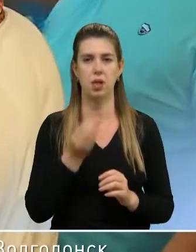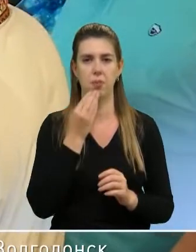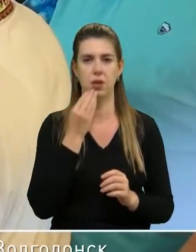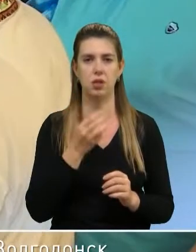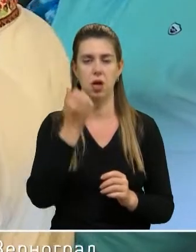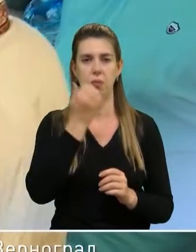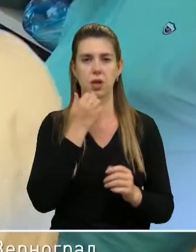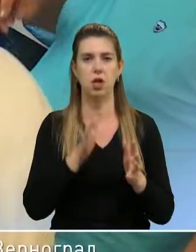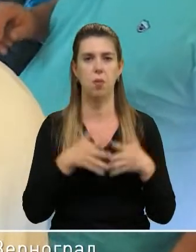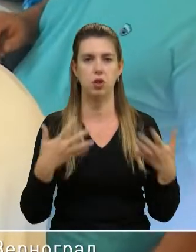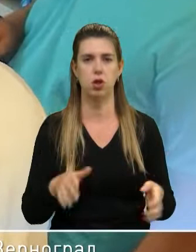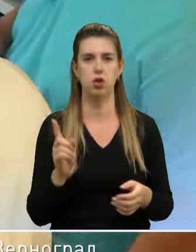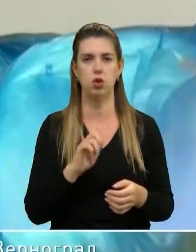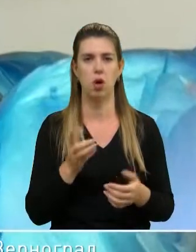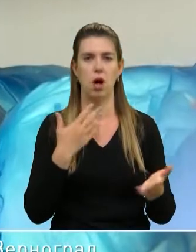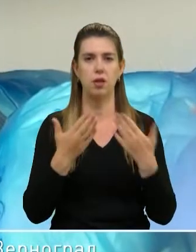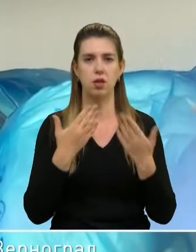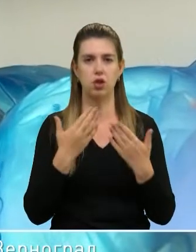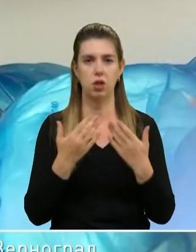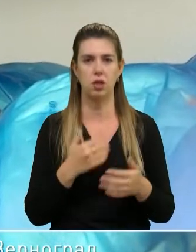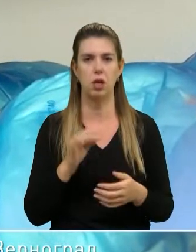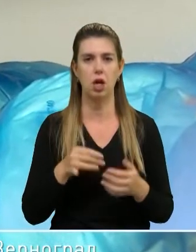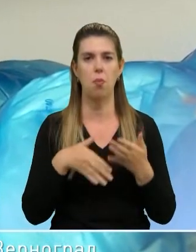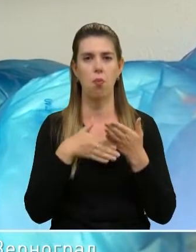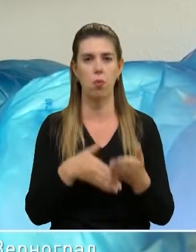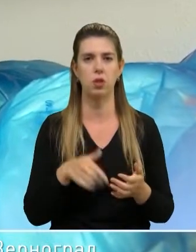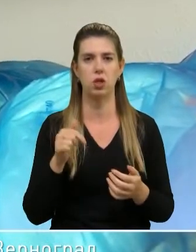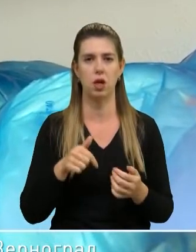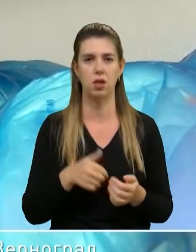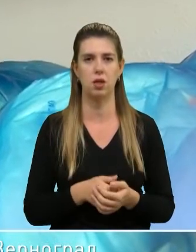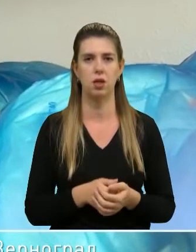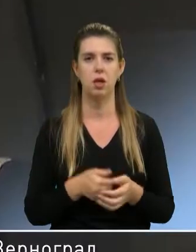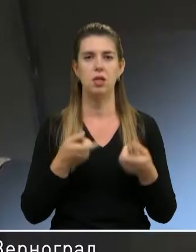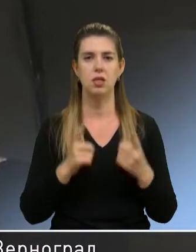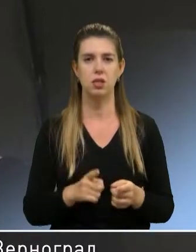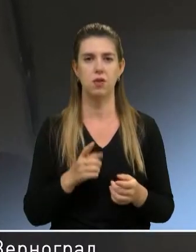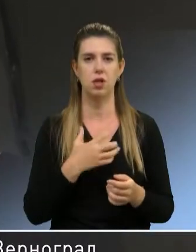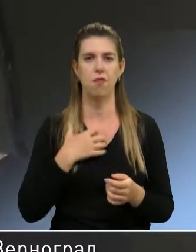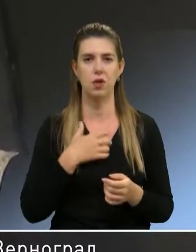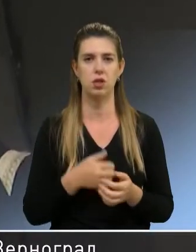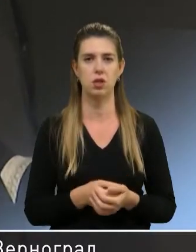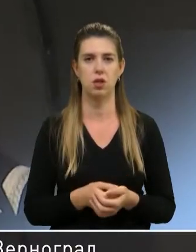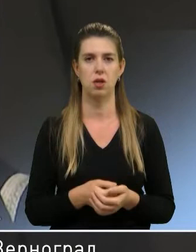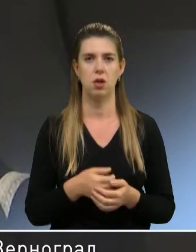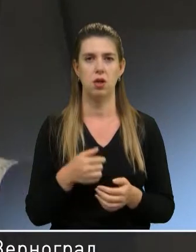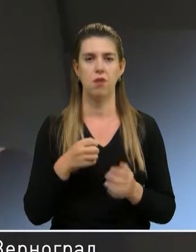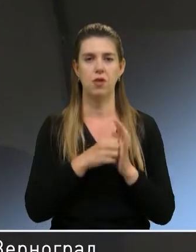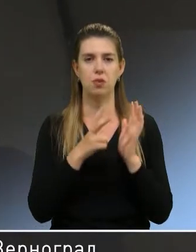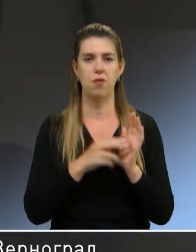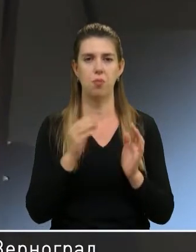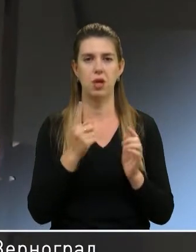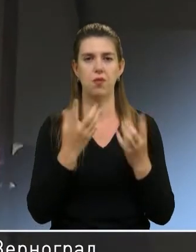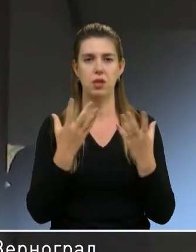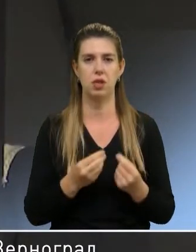благодарность большая, что вот отношения и помощь – это действительно неоценимо. Мы еще 18 февраля в первый